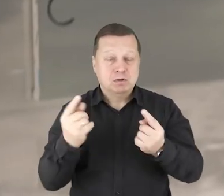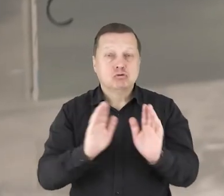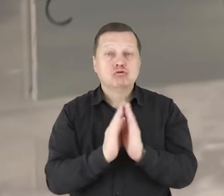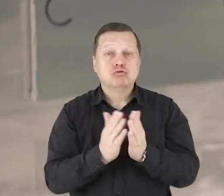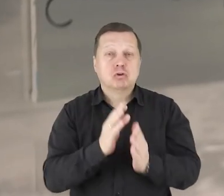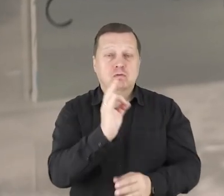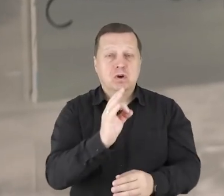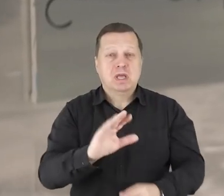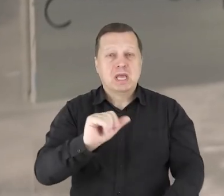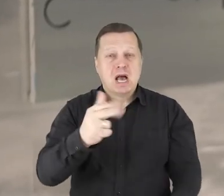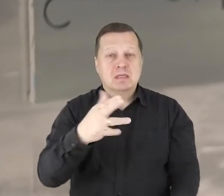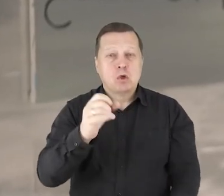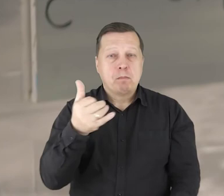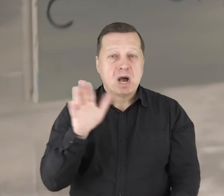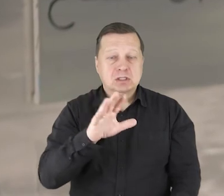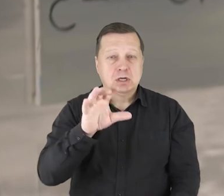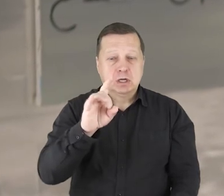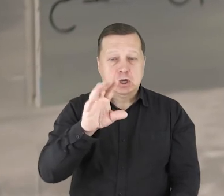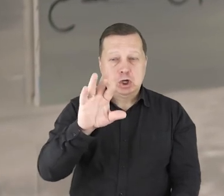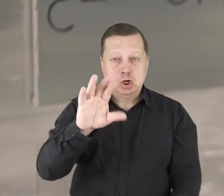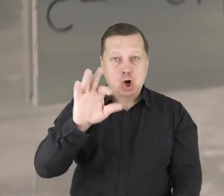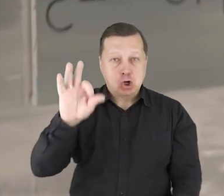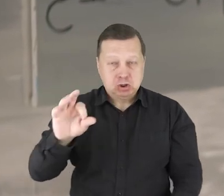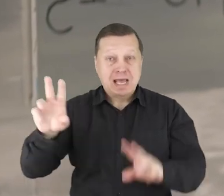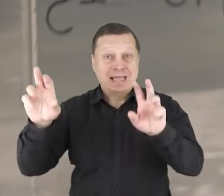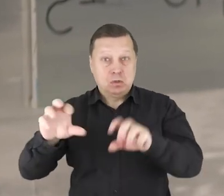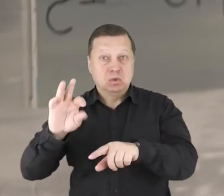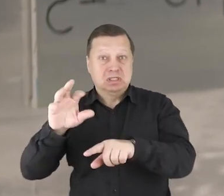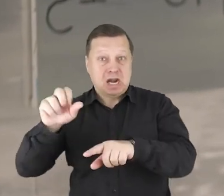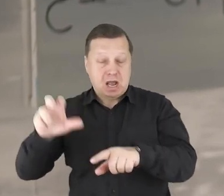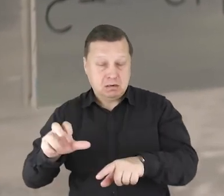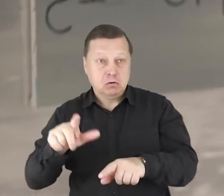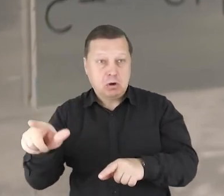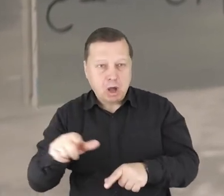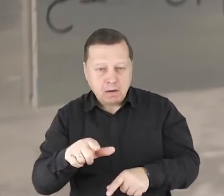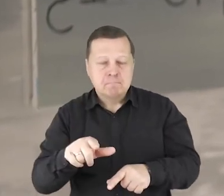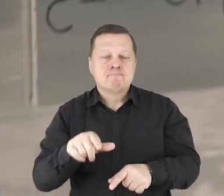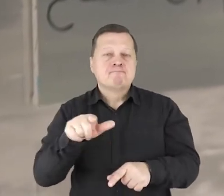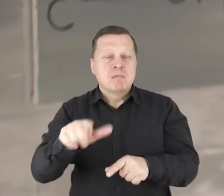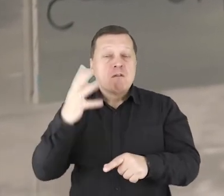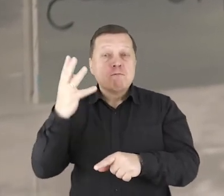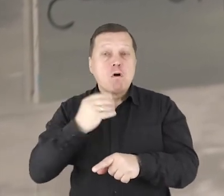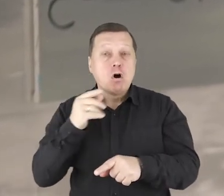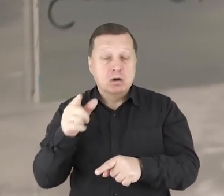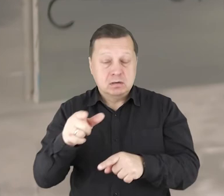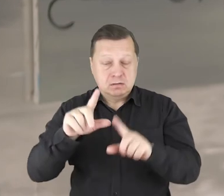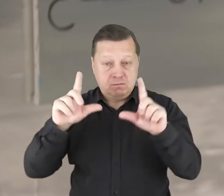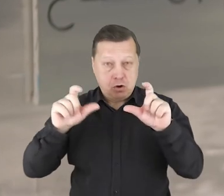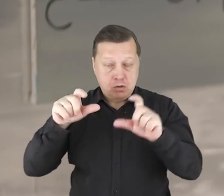reklamową książki Jana Tomasza Grossa pod tym tytułem. A książkę otwiera